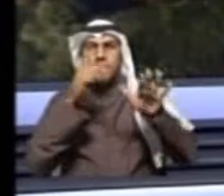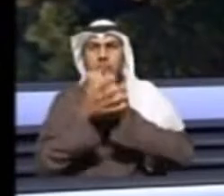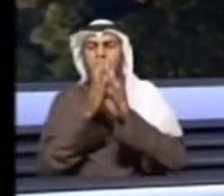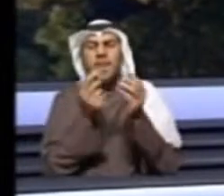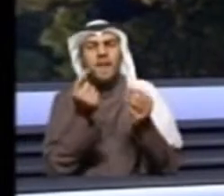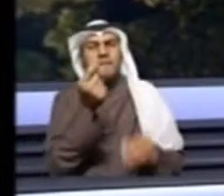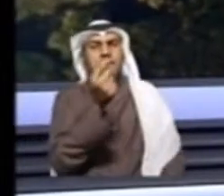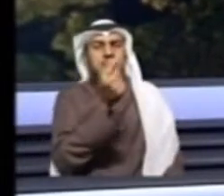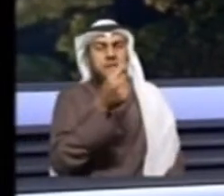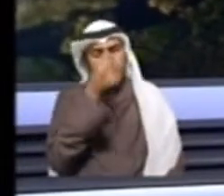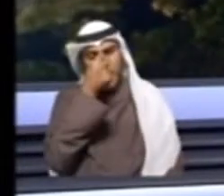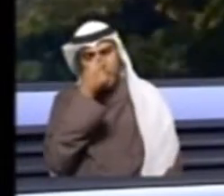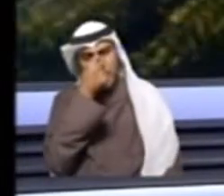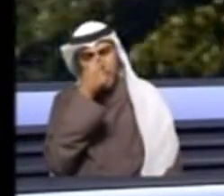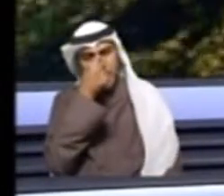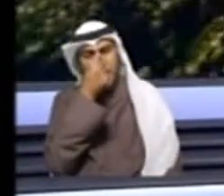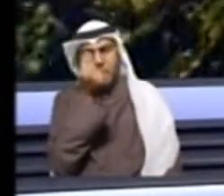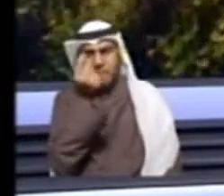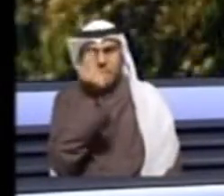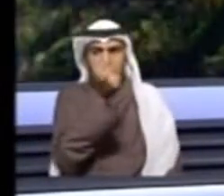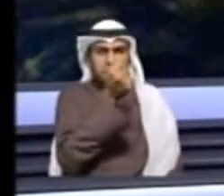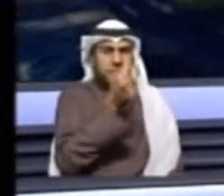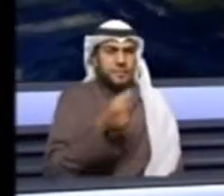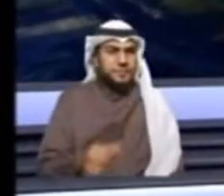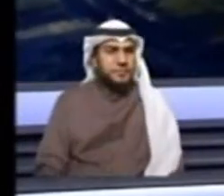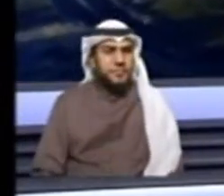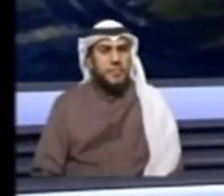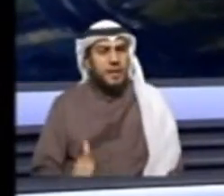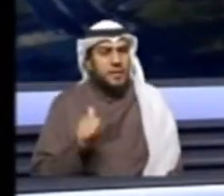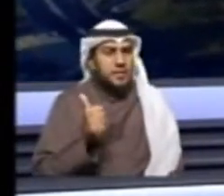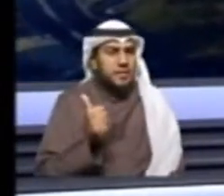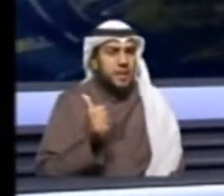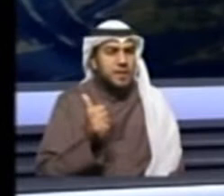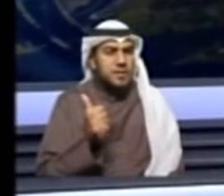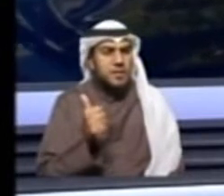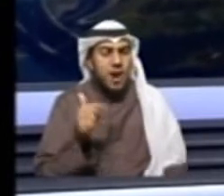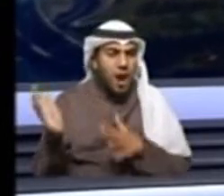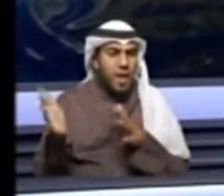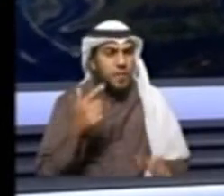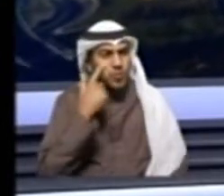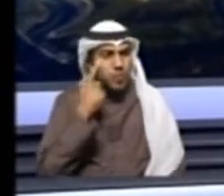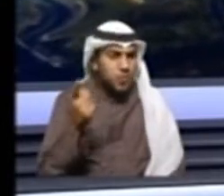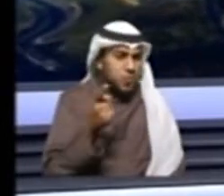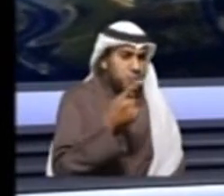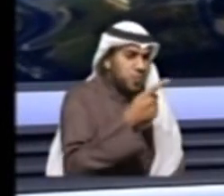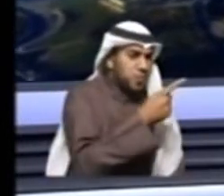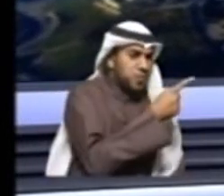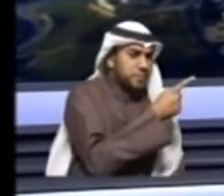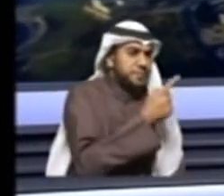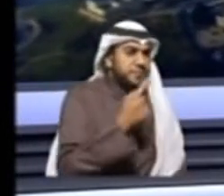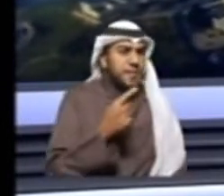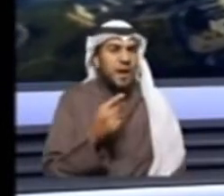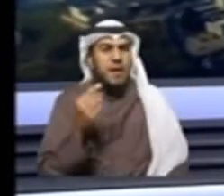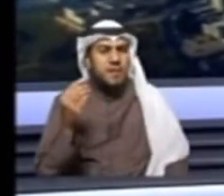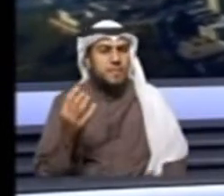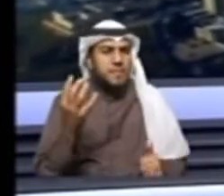عابرة، فقط يوم الخميس تظهر بعض السحب 16 تخف الرياح وترتفع الحرارة، لاحظ الارتفاع إلى 24. يعني حتى